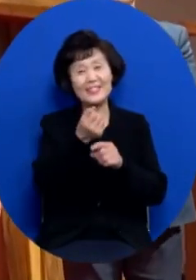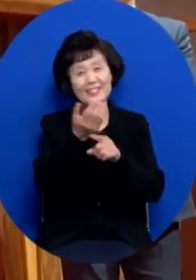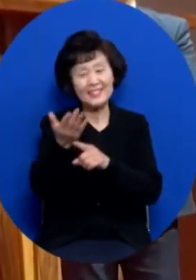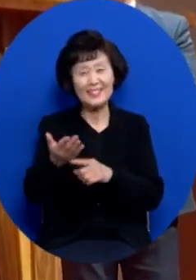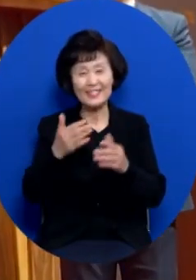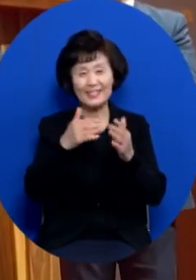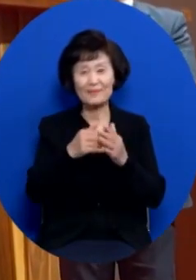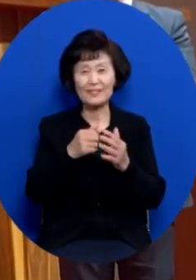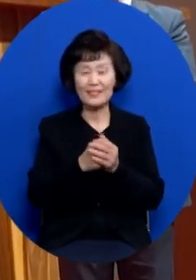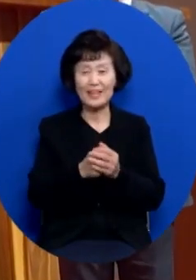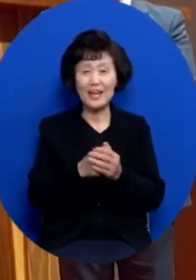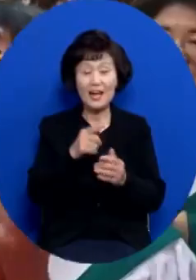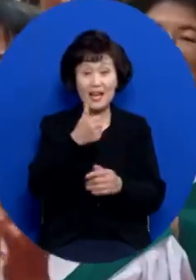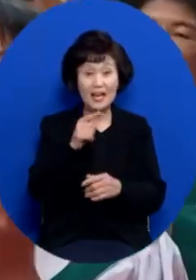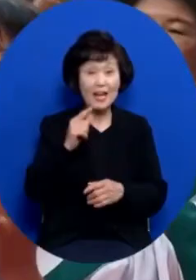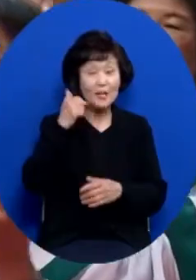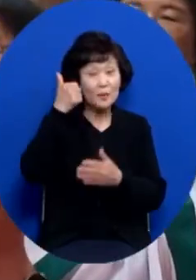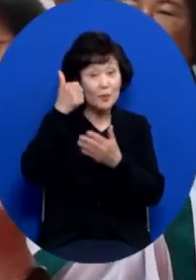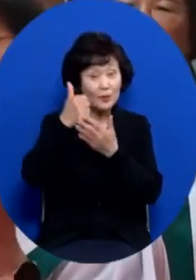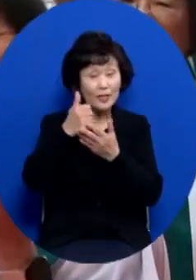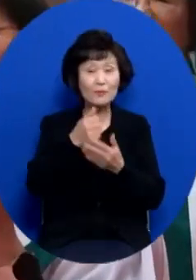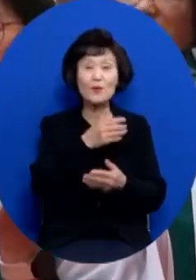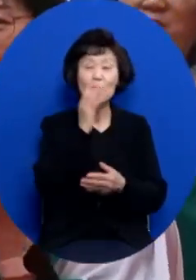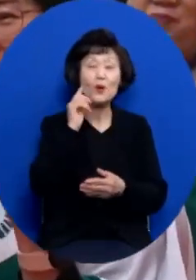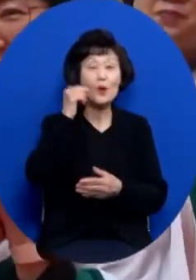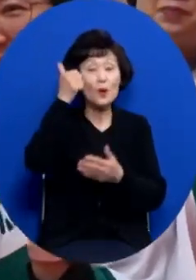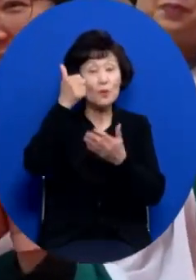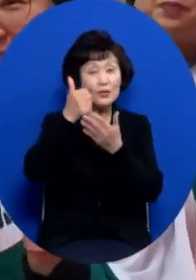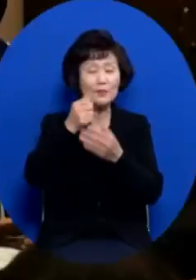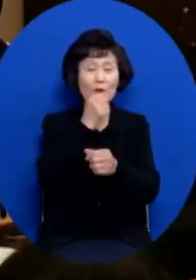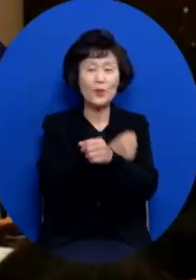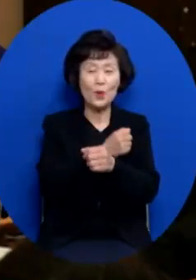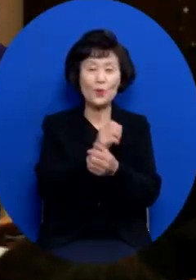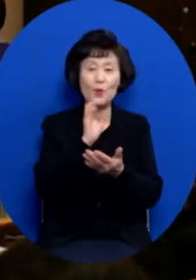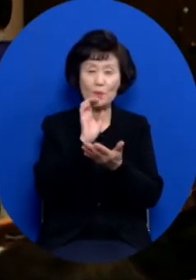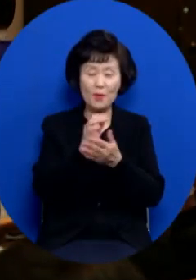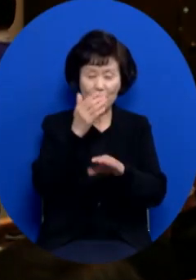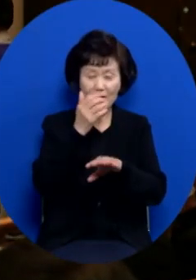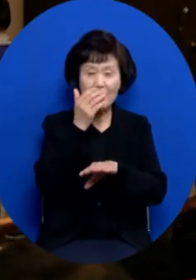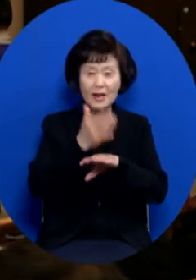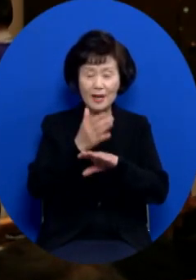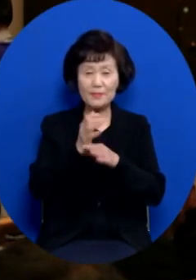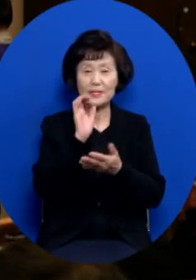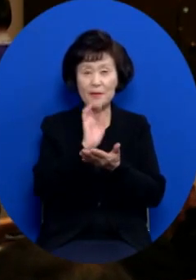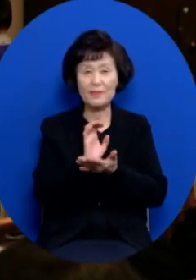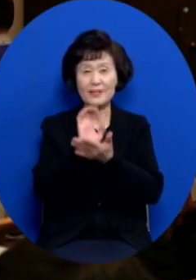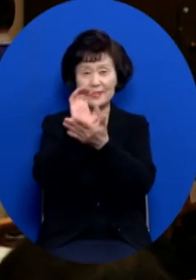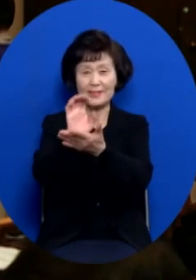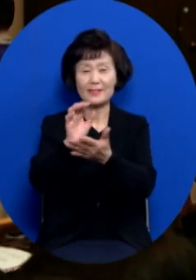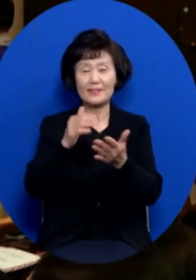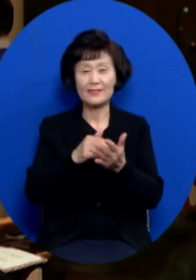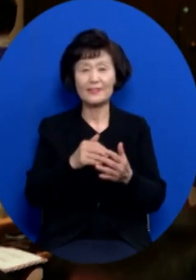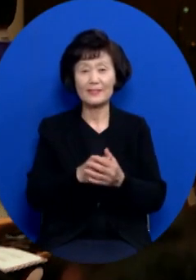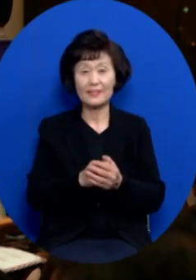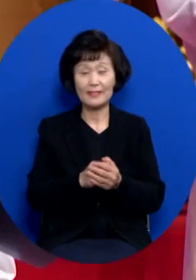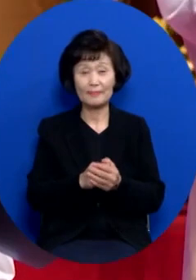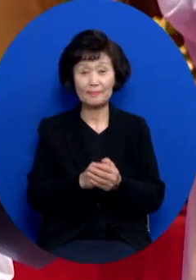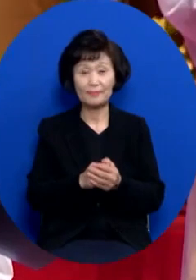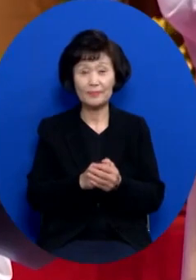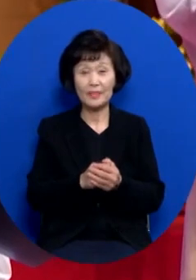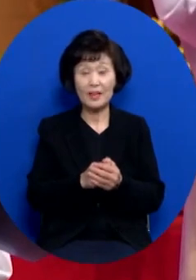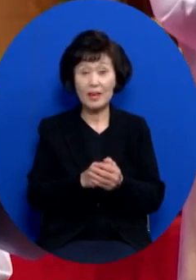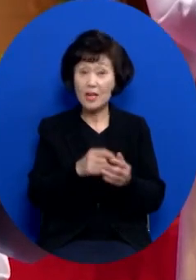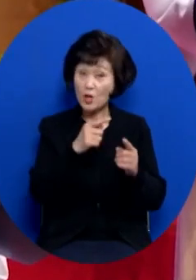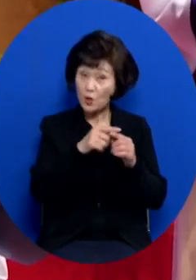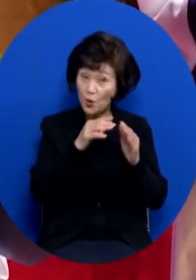천성교회 한동수 목사가 조성곤 원로 목사에게 공로패와 감사패를 전달했습니다. 한편